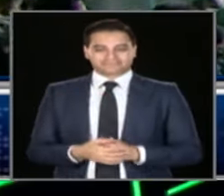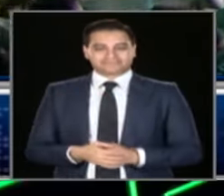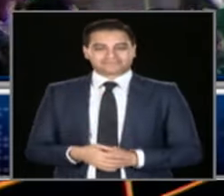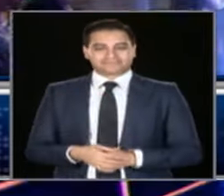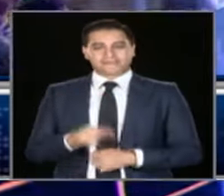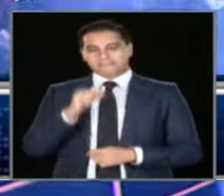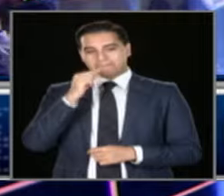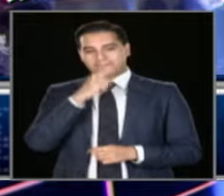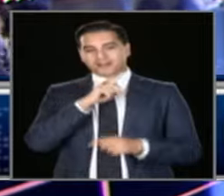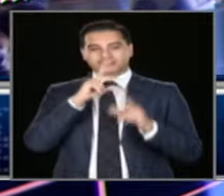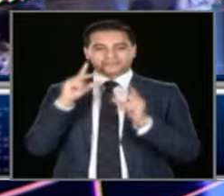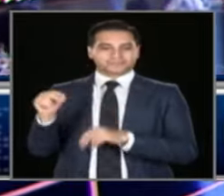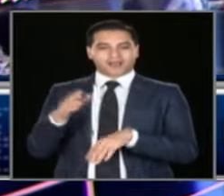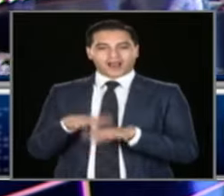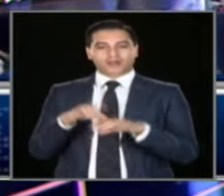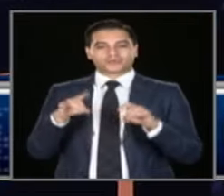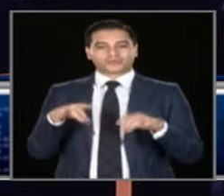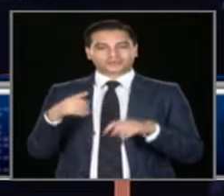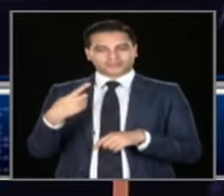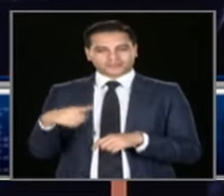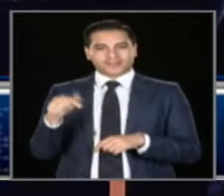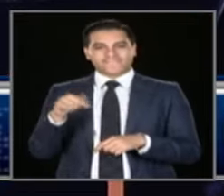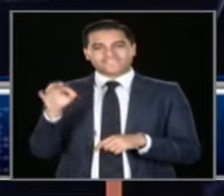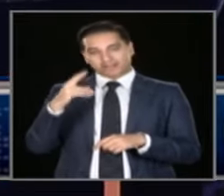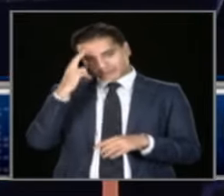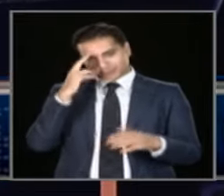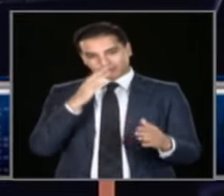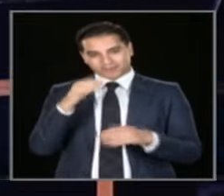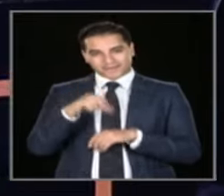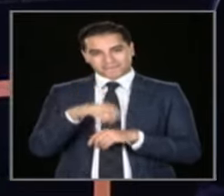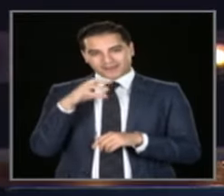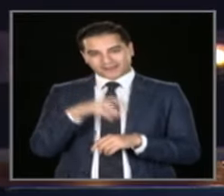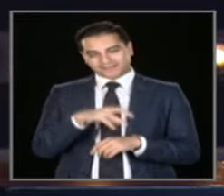والبطولة كانت في السعودية. برافو عليك يا هشام،